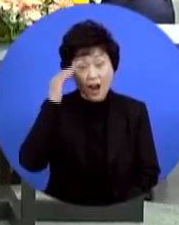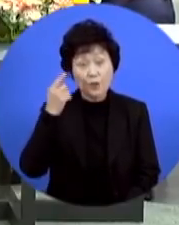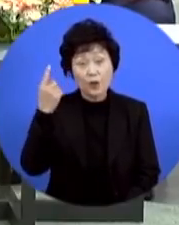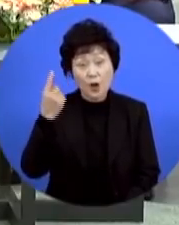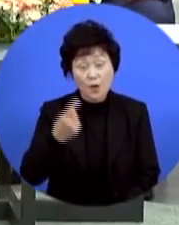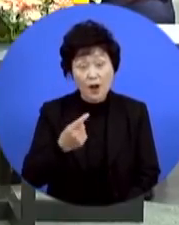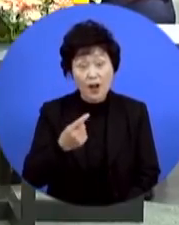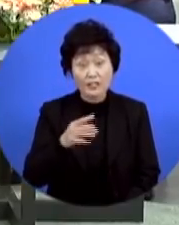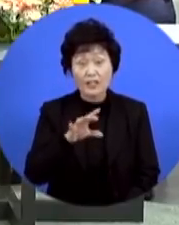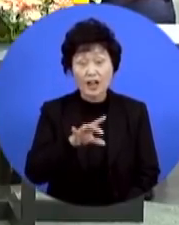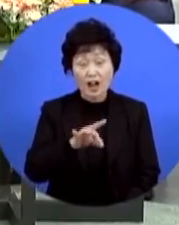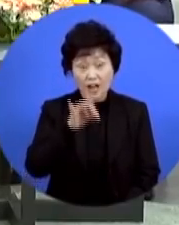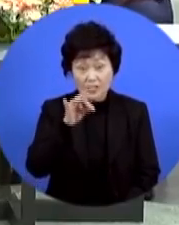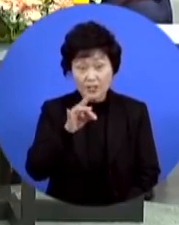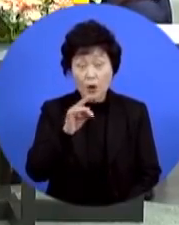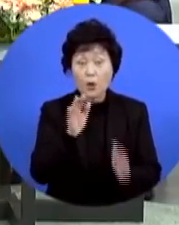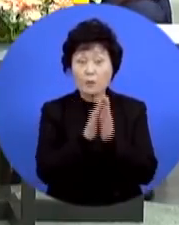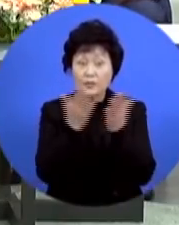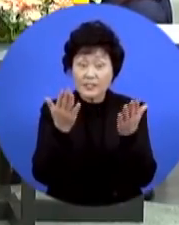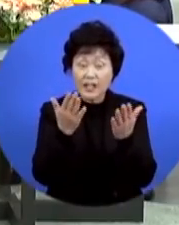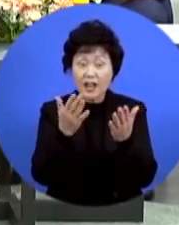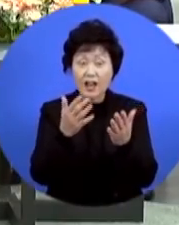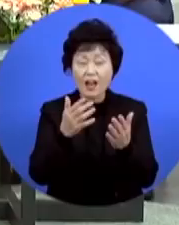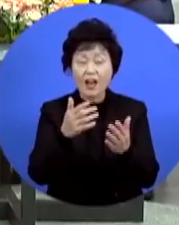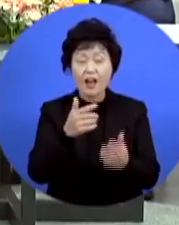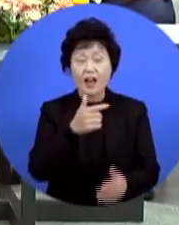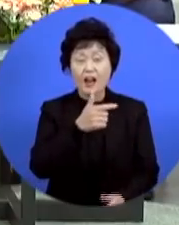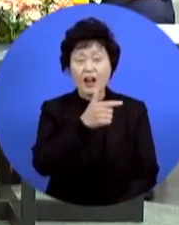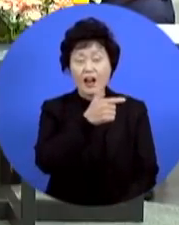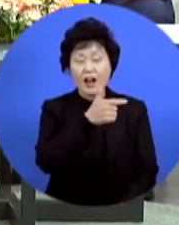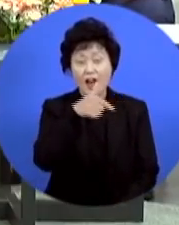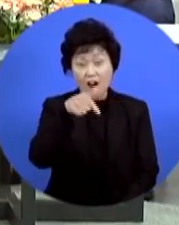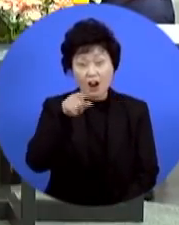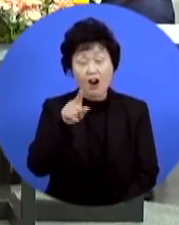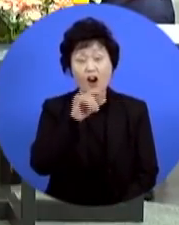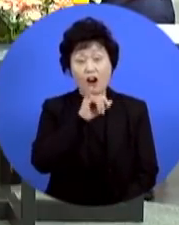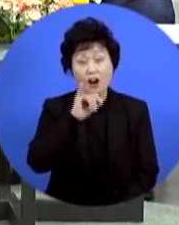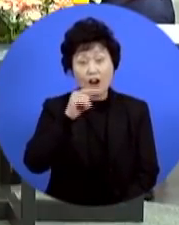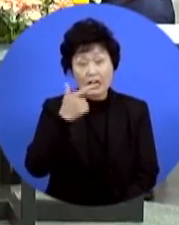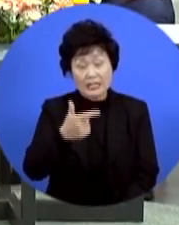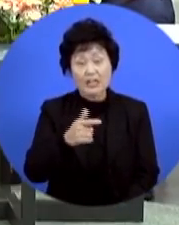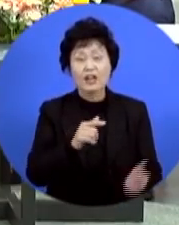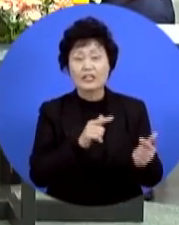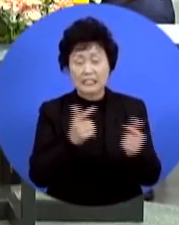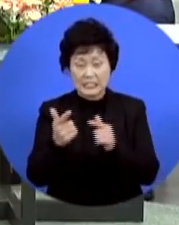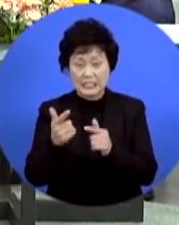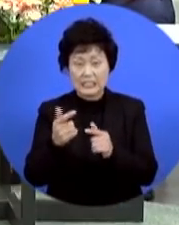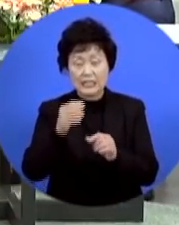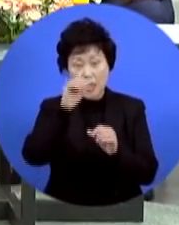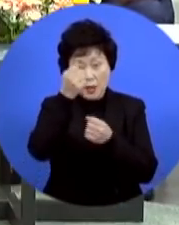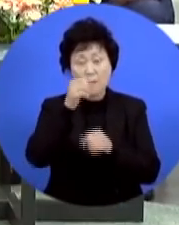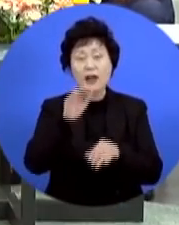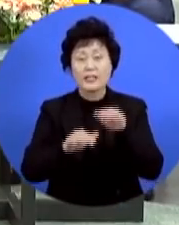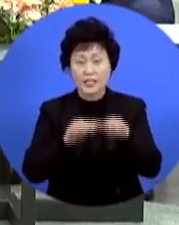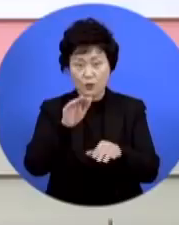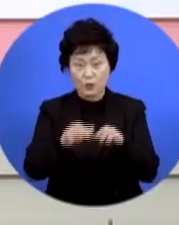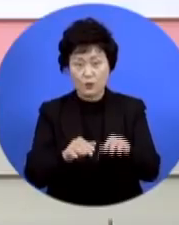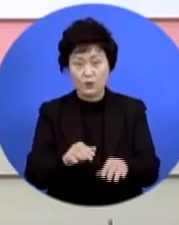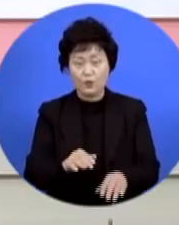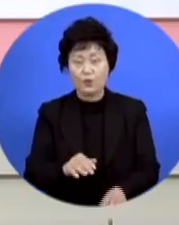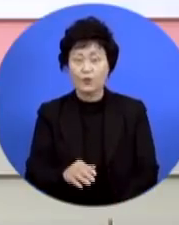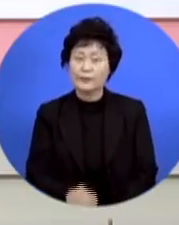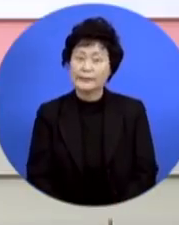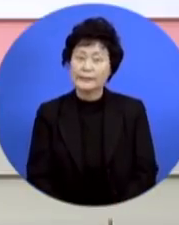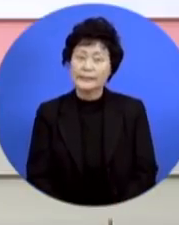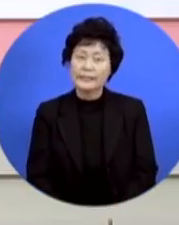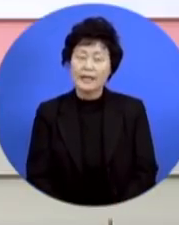첫 책이 거인들의 발자국. 그 그게 내자마자 베스트셀러가 됐거든요. 그게 뭐 28권 중에서 제일